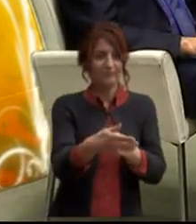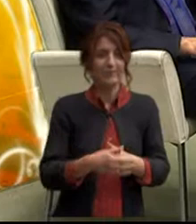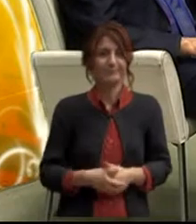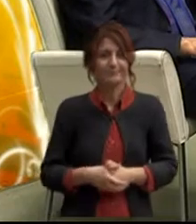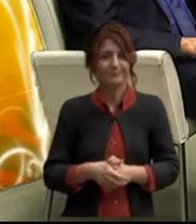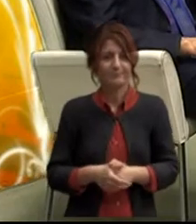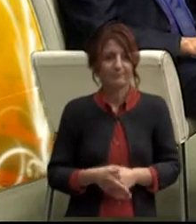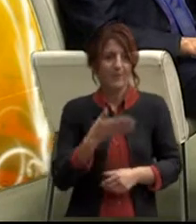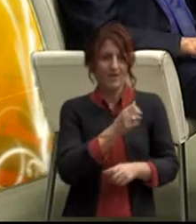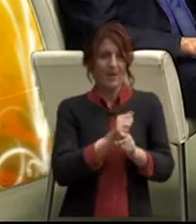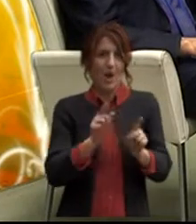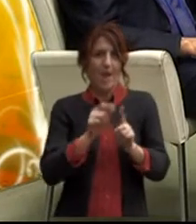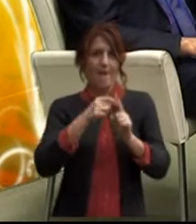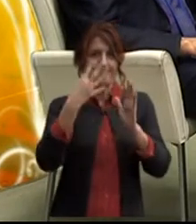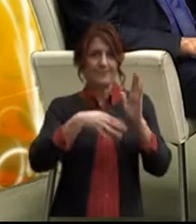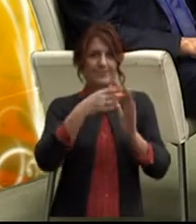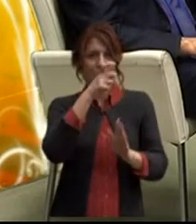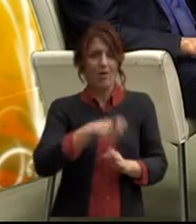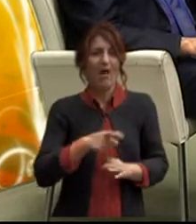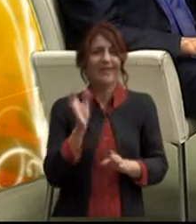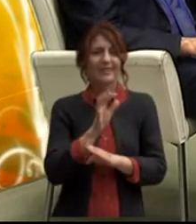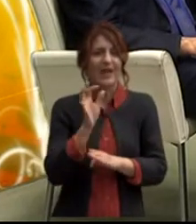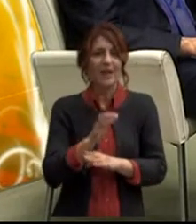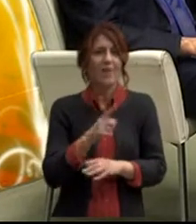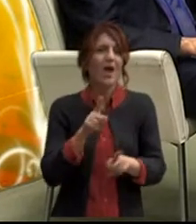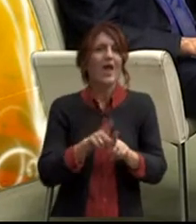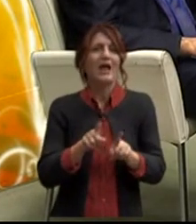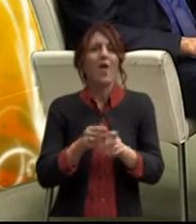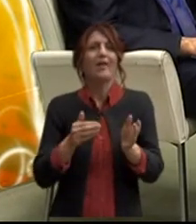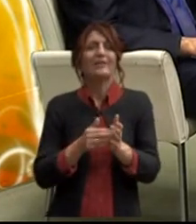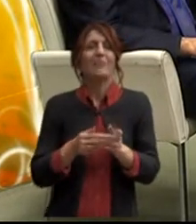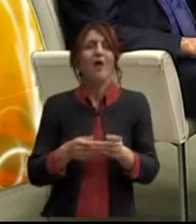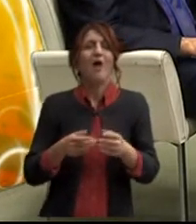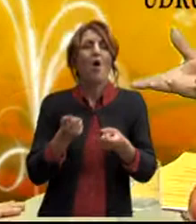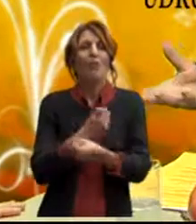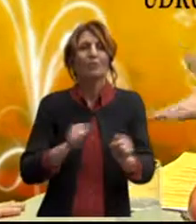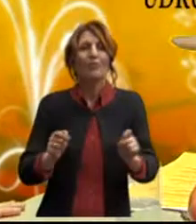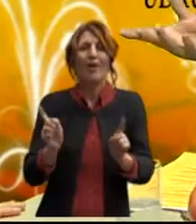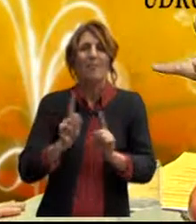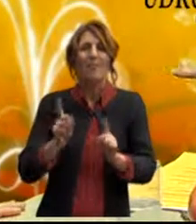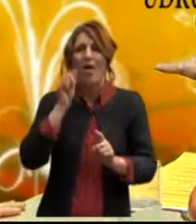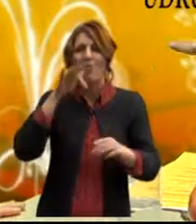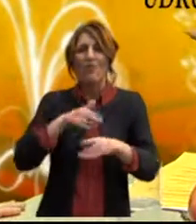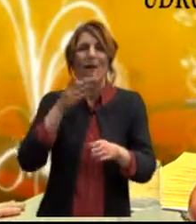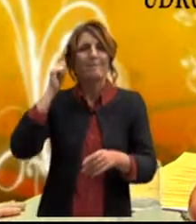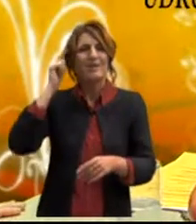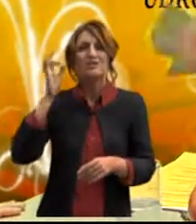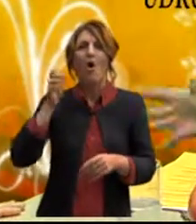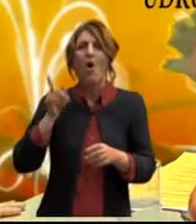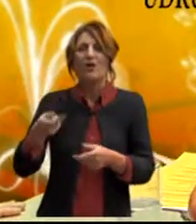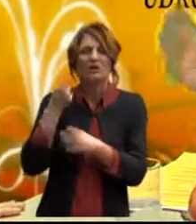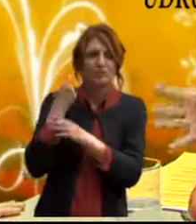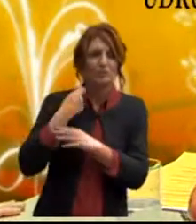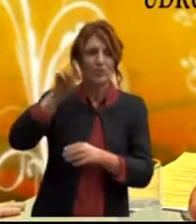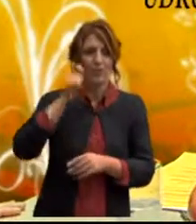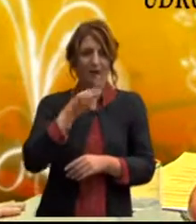ste psihoterapeut, osloboditi ljude od pritiska skupe hrane. Točno. Evo, ja vas to molim, ja to želim, ja to